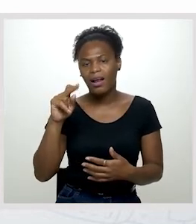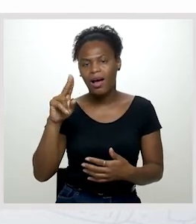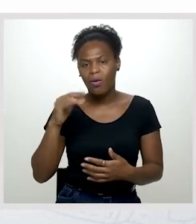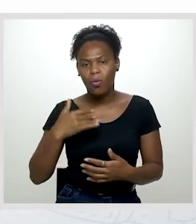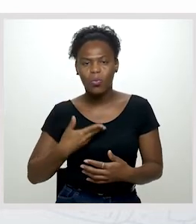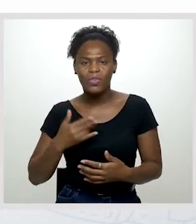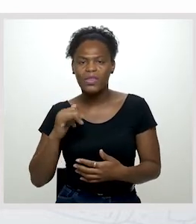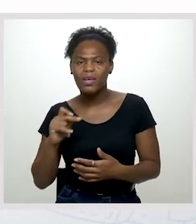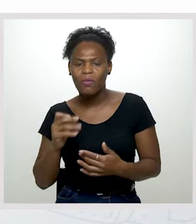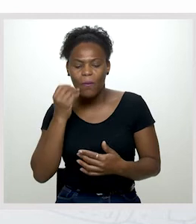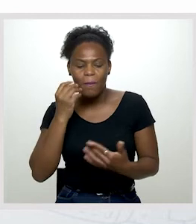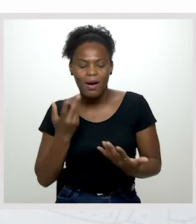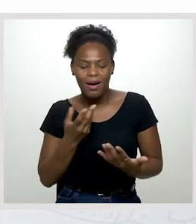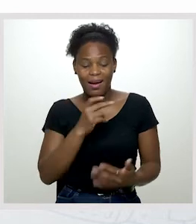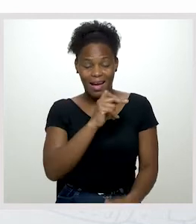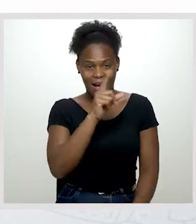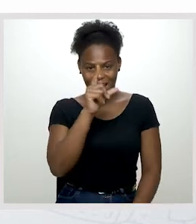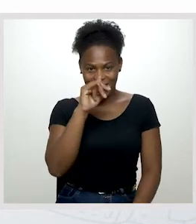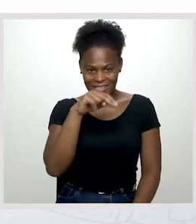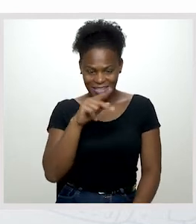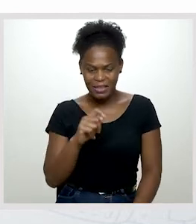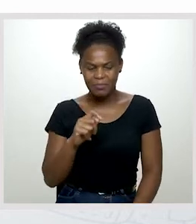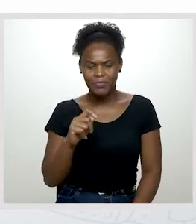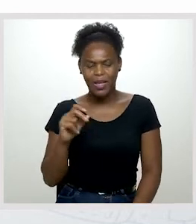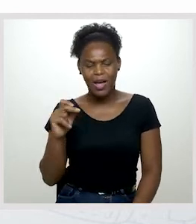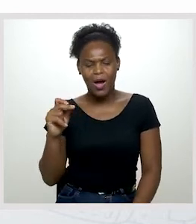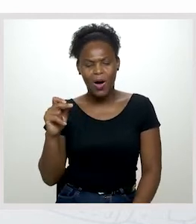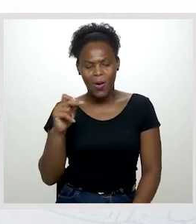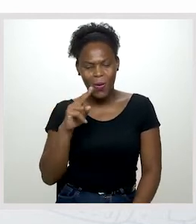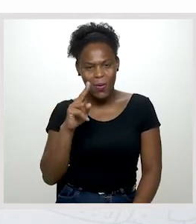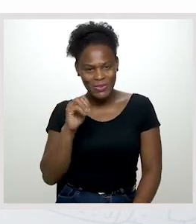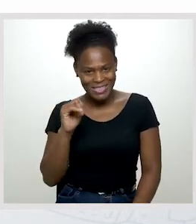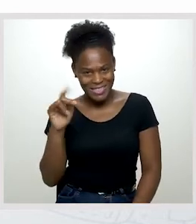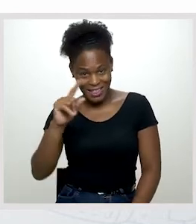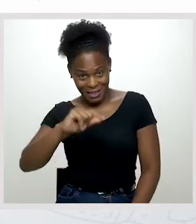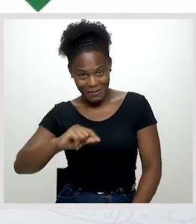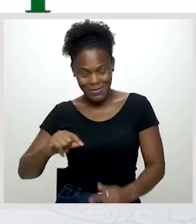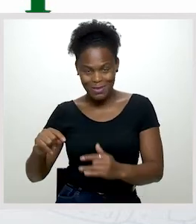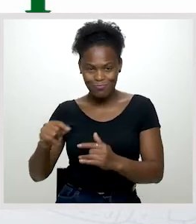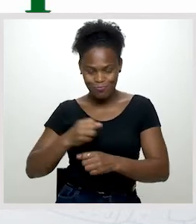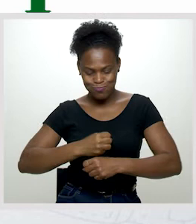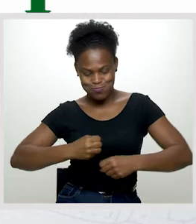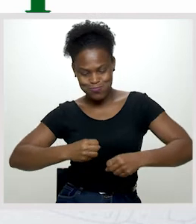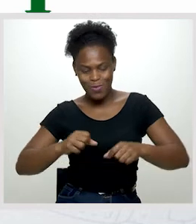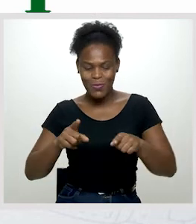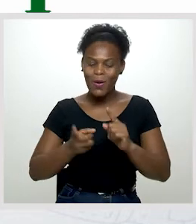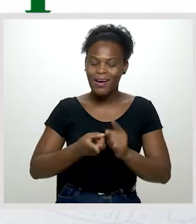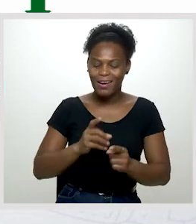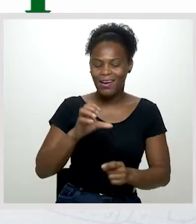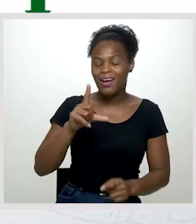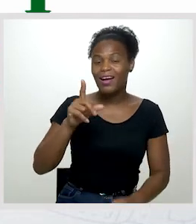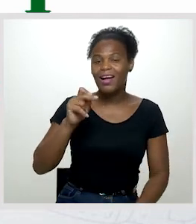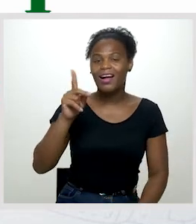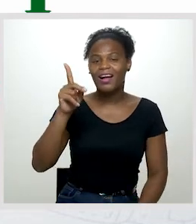Voilà, très bien. Aline est aussi grosse que Claudia. Bravo. Et Sarah et Anna, comment vous